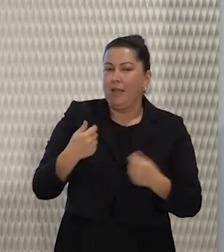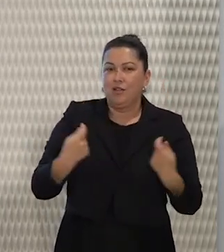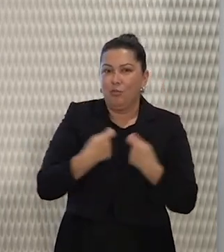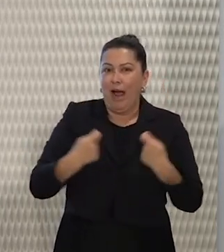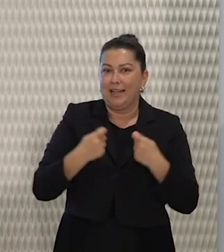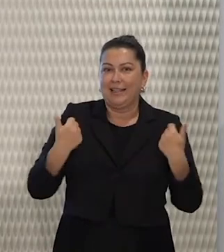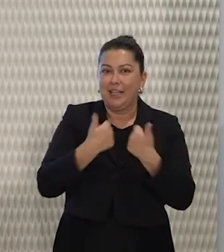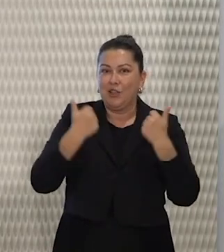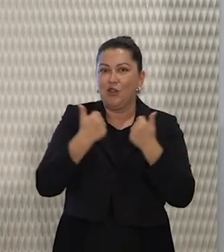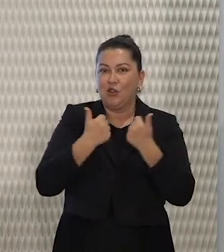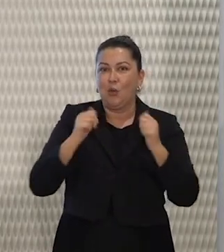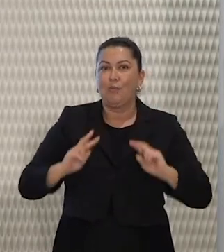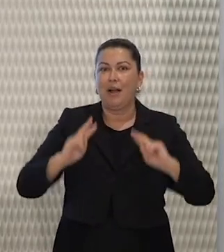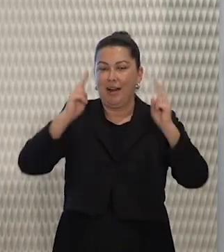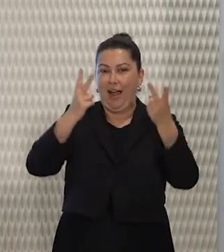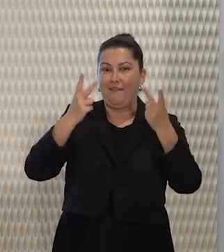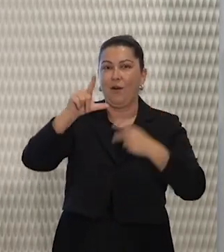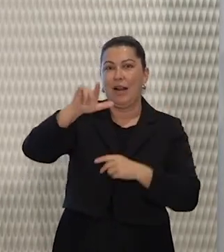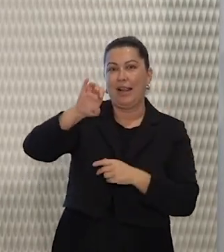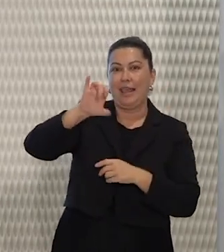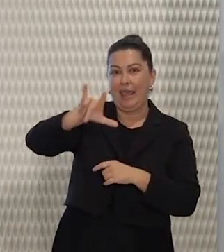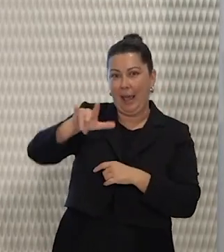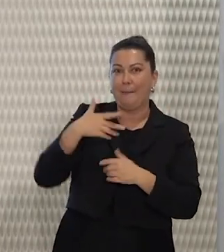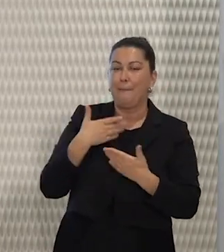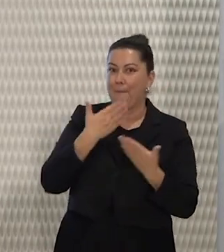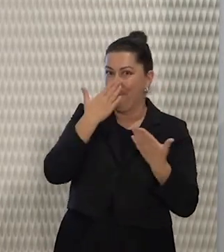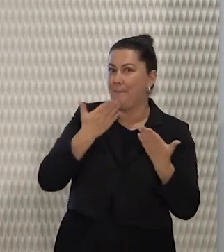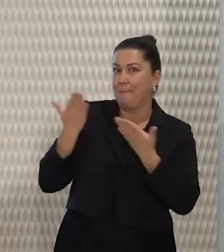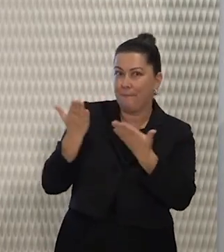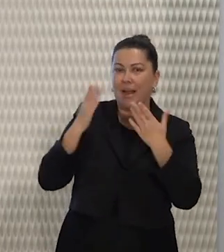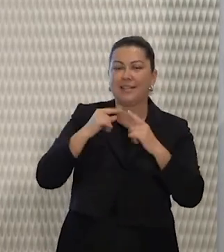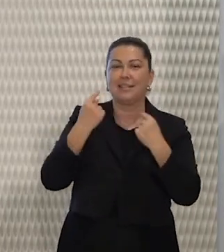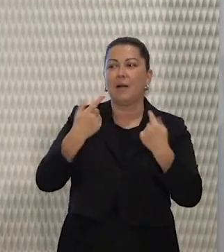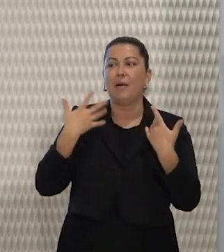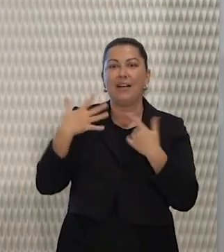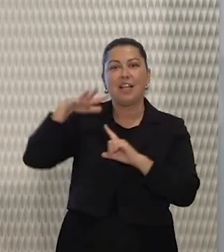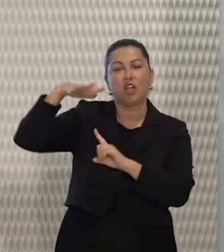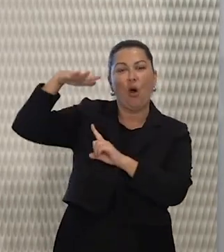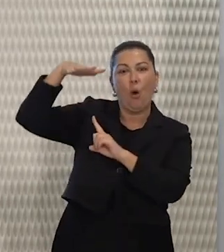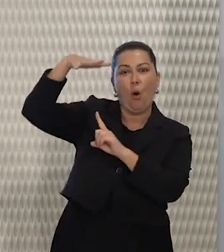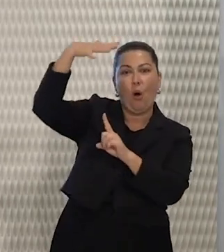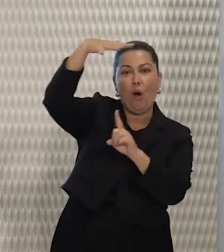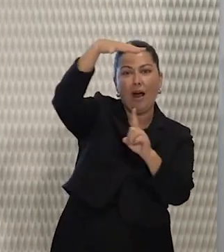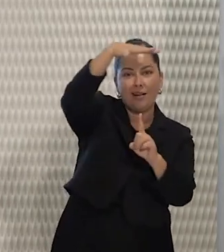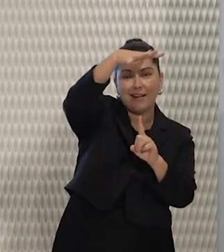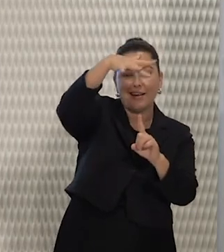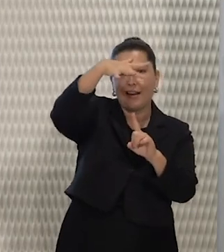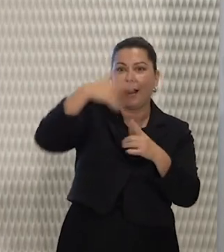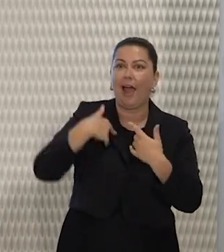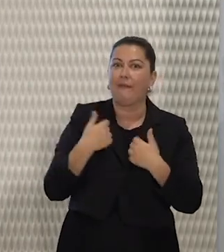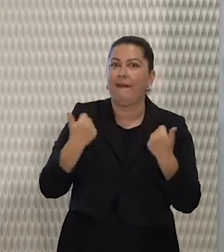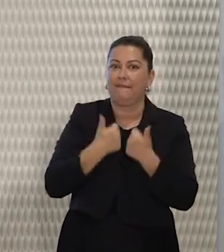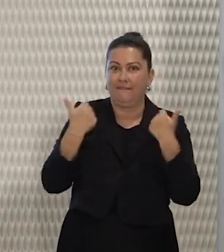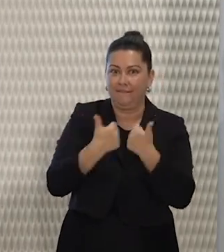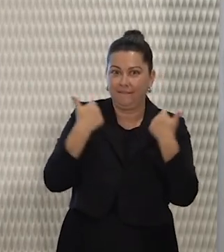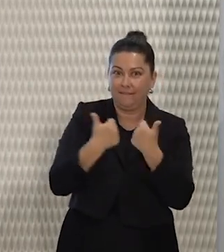erleben von Liam. Er wird für uns eine Drohne fliegen und das wird großartig und